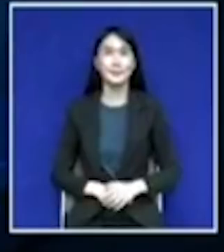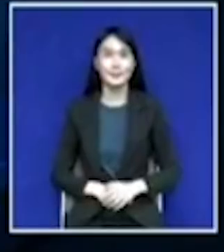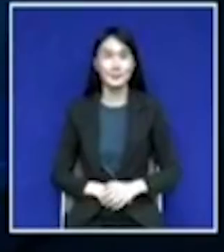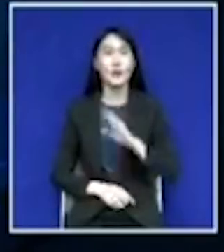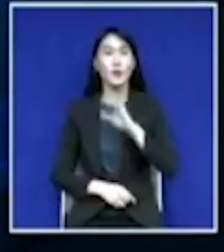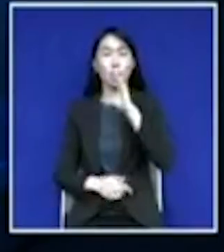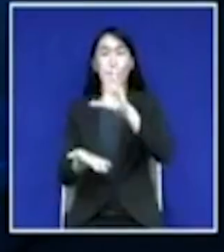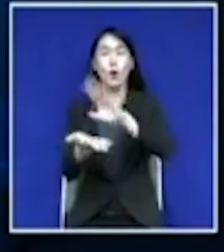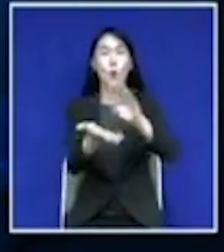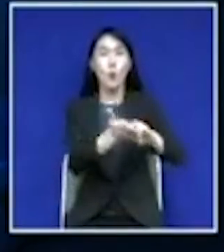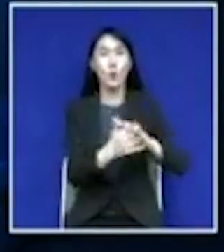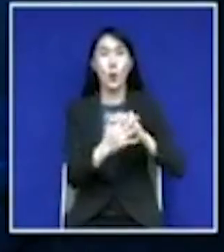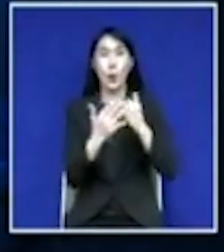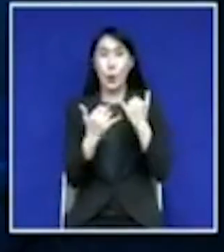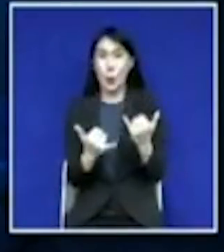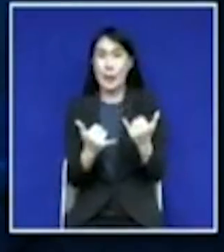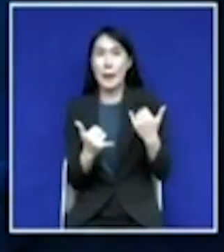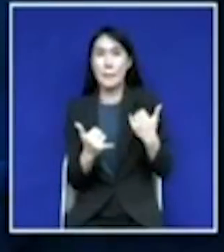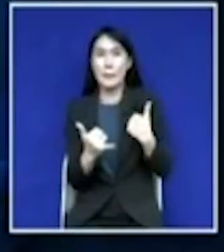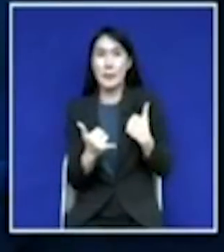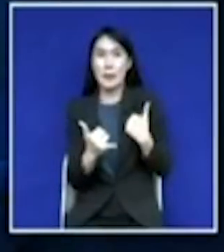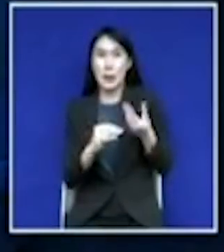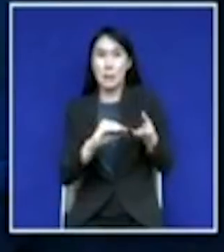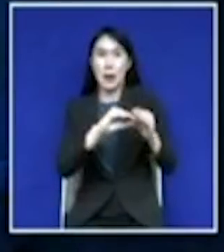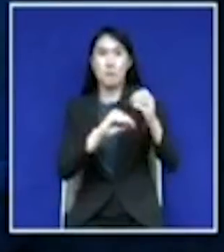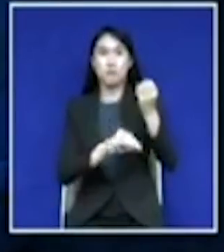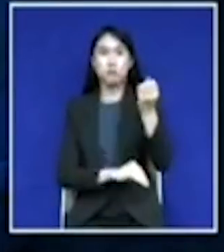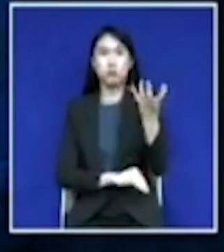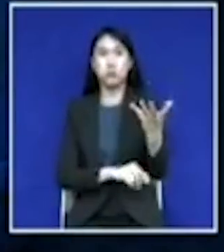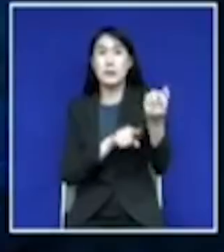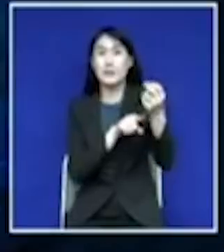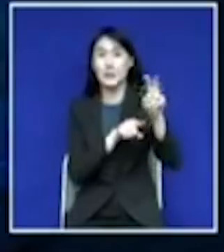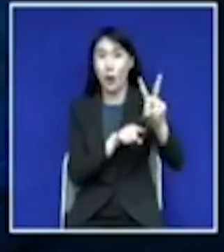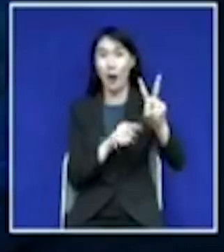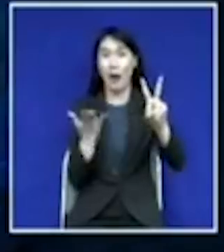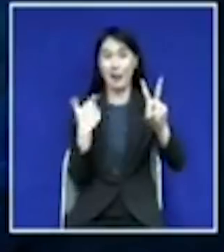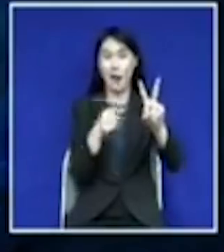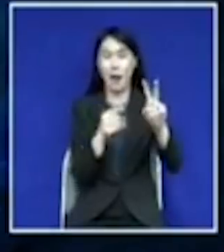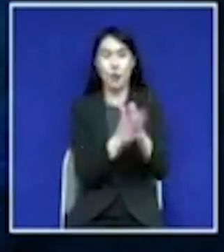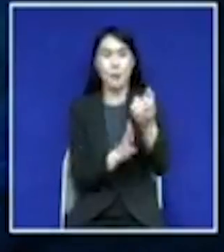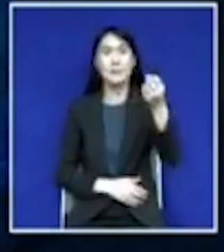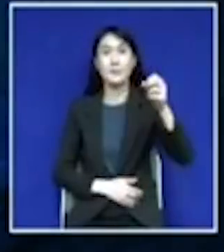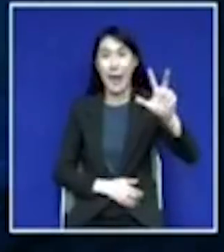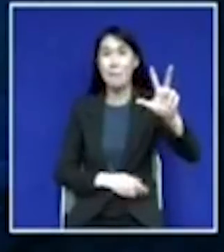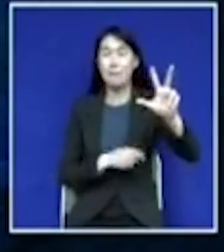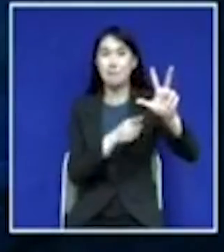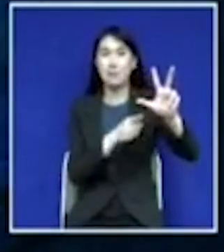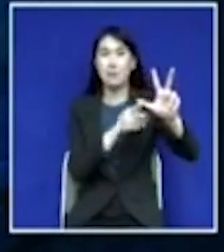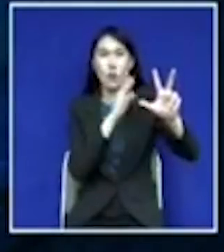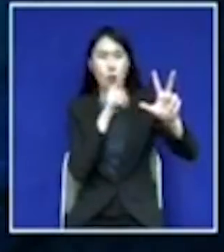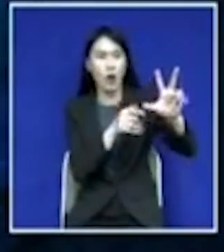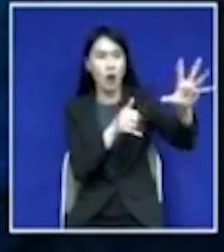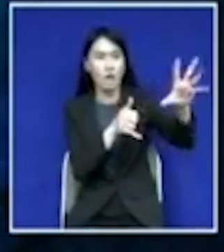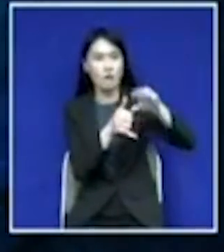ดข้อมูลของการตรวจวันนี้เพิ่มขึ้นมาอีก12รายนะครับรวมแล้วเป็น13ที่ว่าเนี่ยแล้วถ้ามีการติด